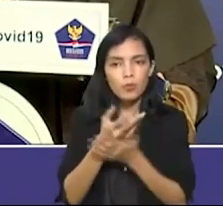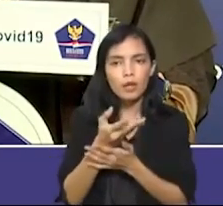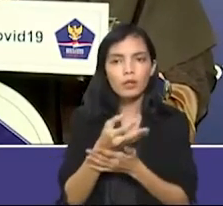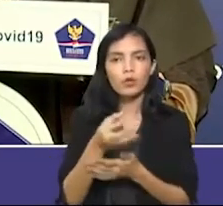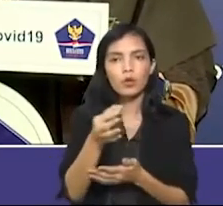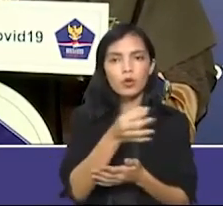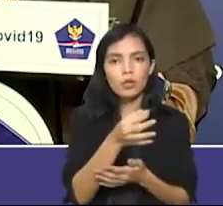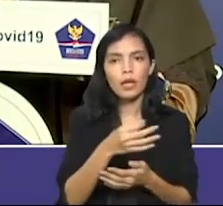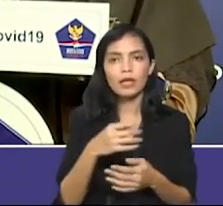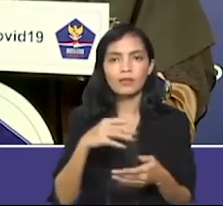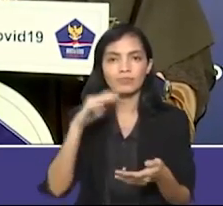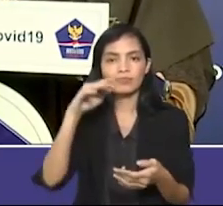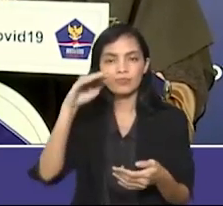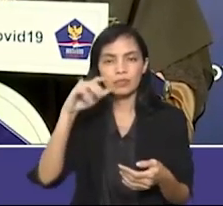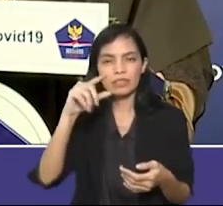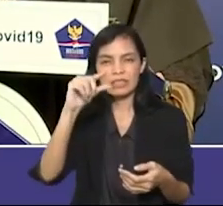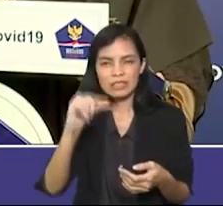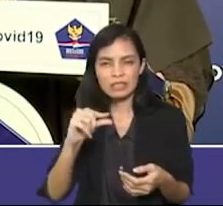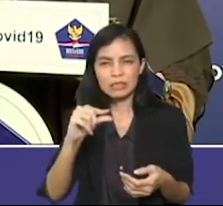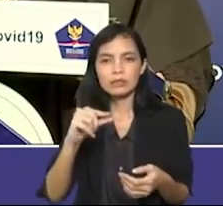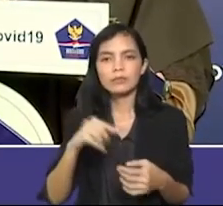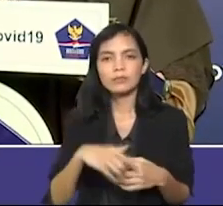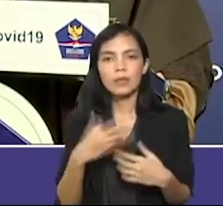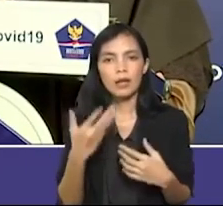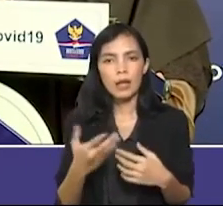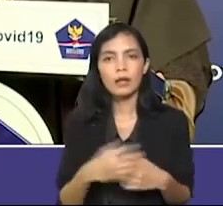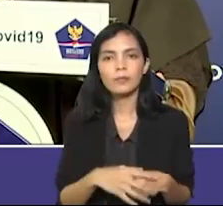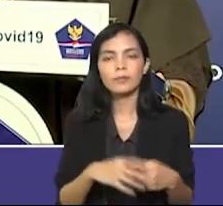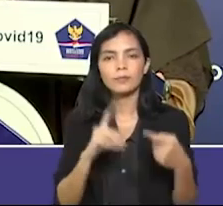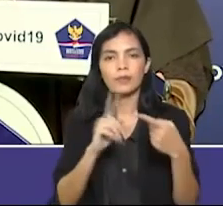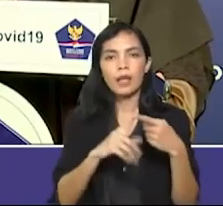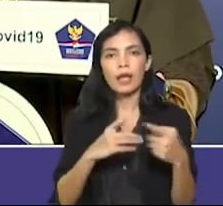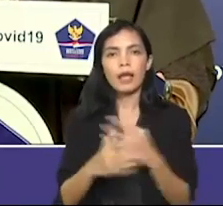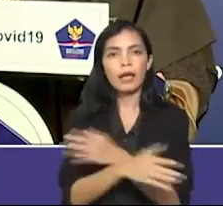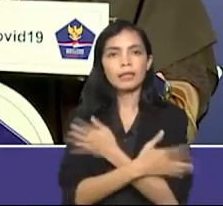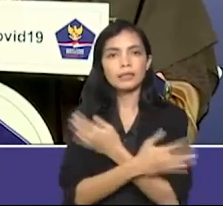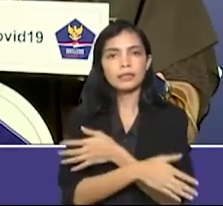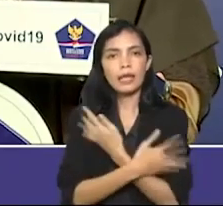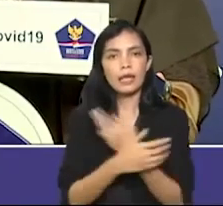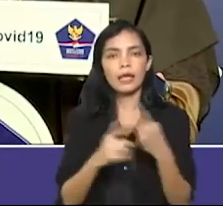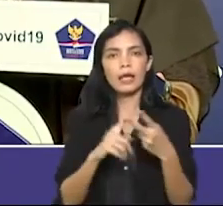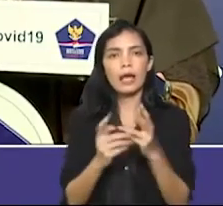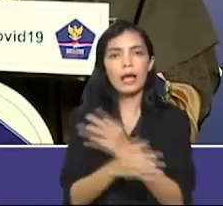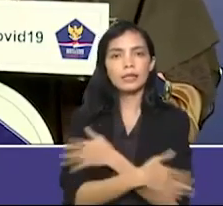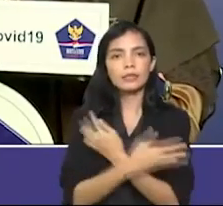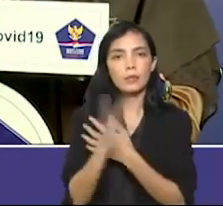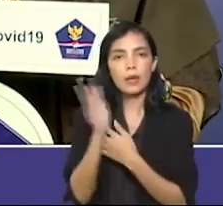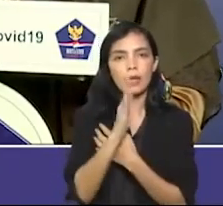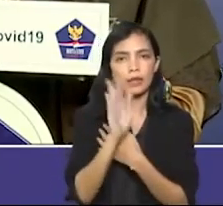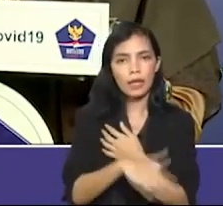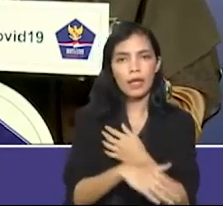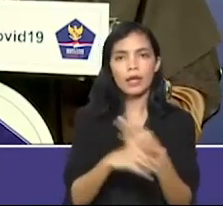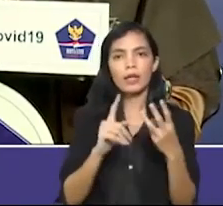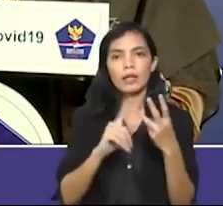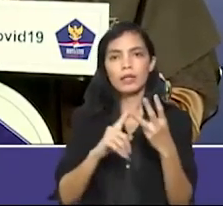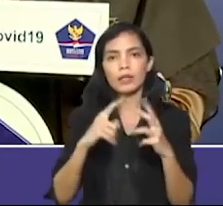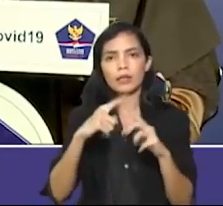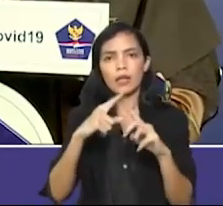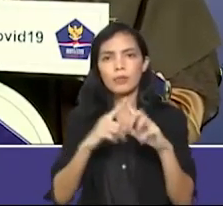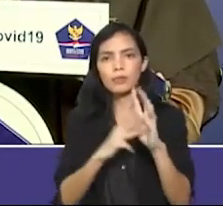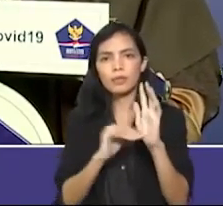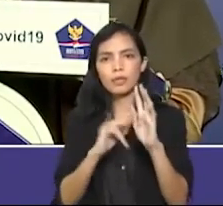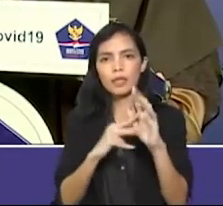kabupaten kota dengan resiko rendah di seluruh Indonesia Provinsi Aceh Aceh Barat Daya Aceh Tamiang